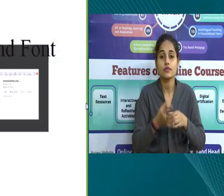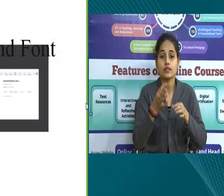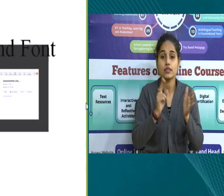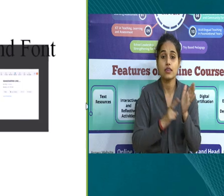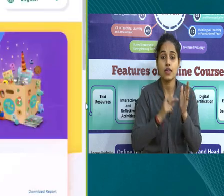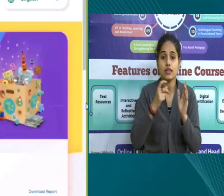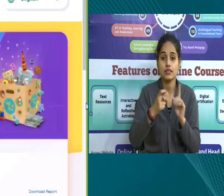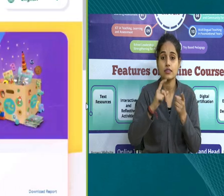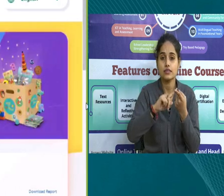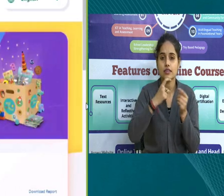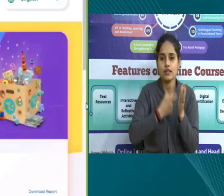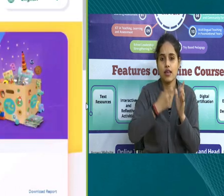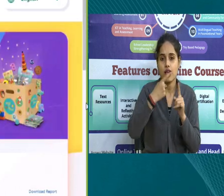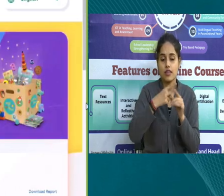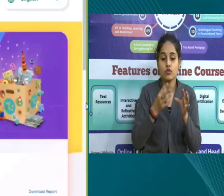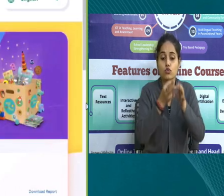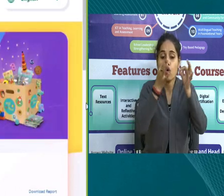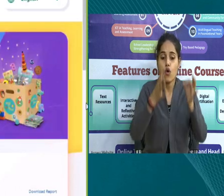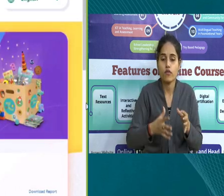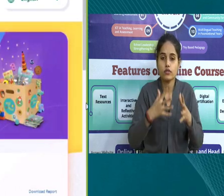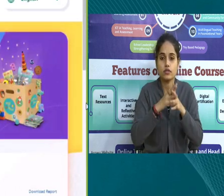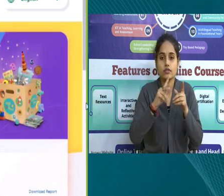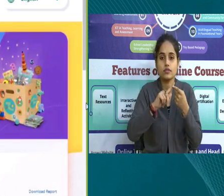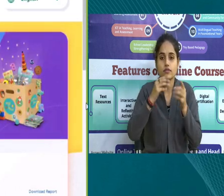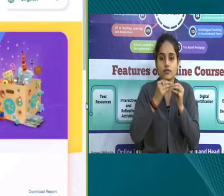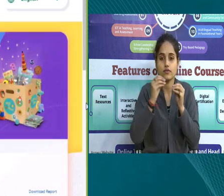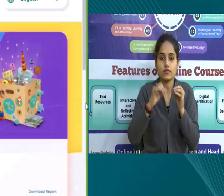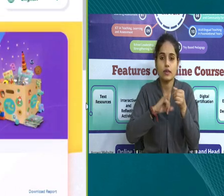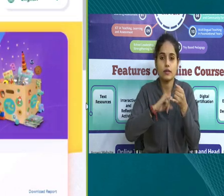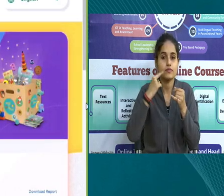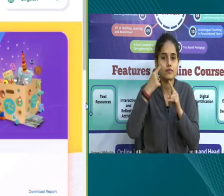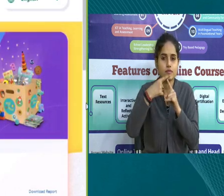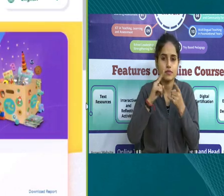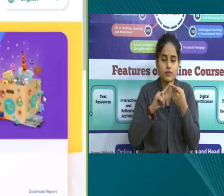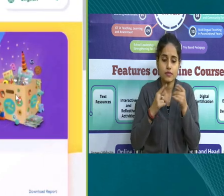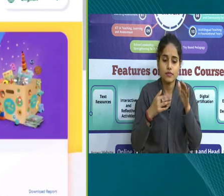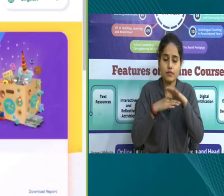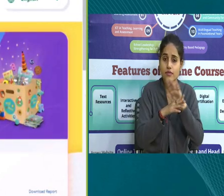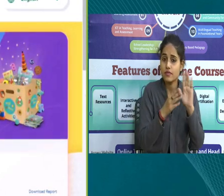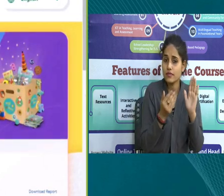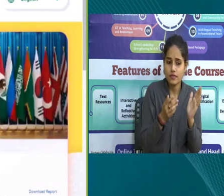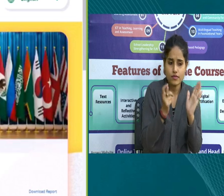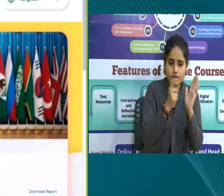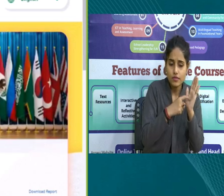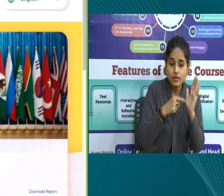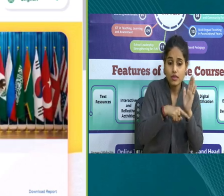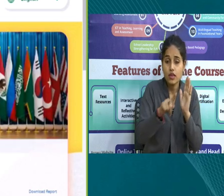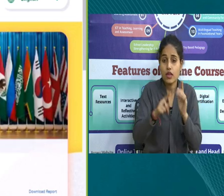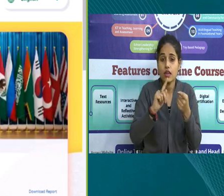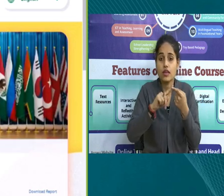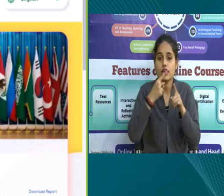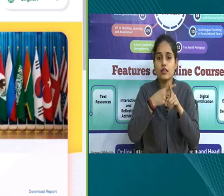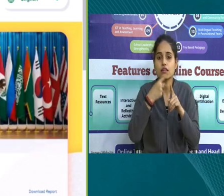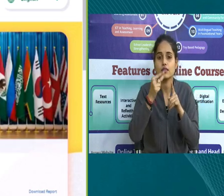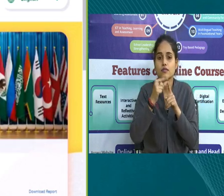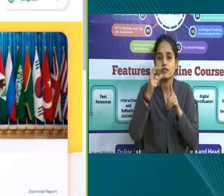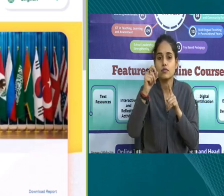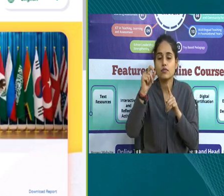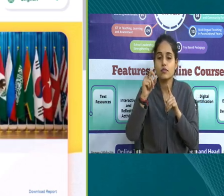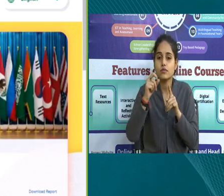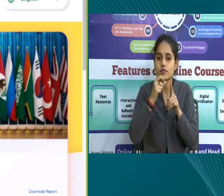पो अफिशल वेब साइट है इस वेब साइट पे जब हम जाएंगे तो यहां एक्सप्लोर दीक्षा है आप एक्सप्लोर दीक्षा पे